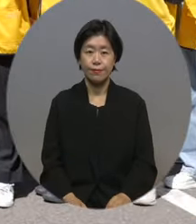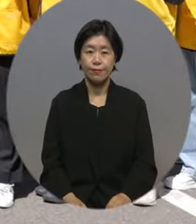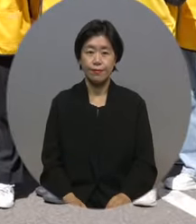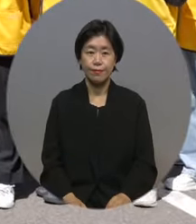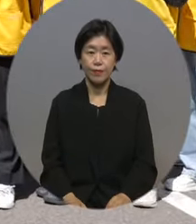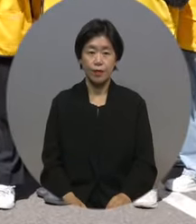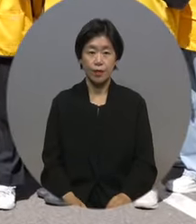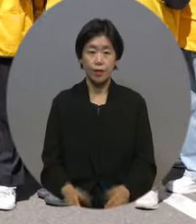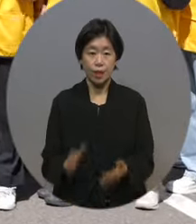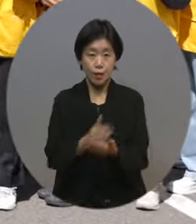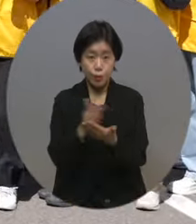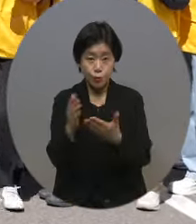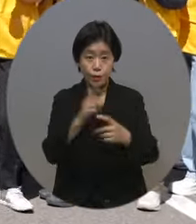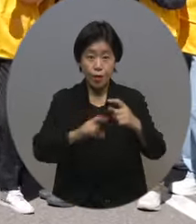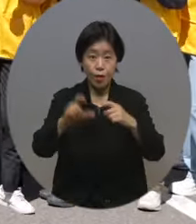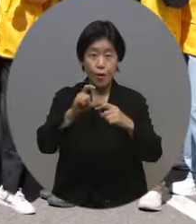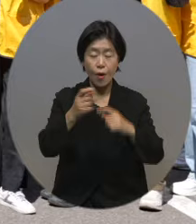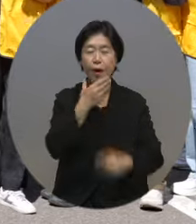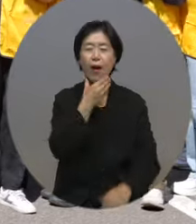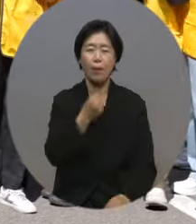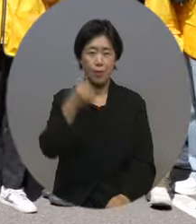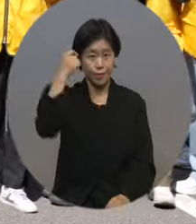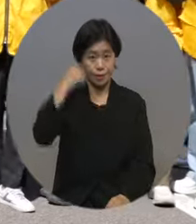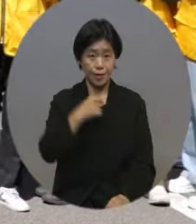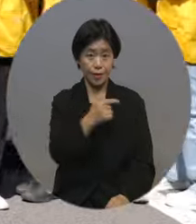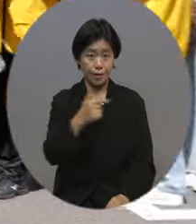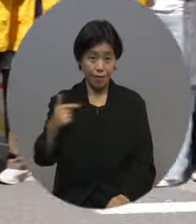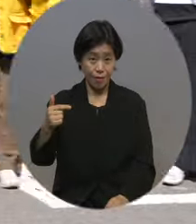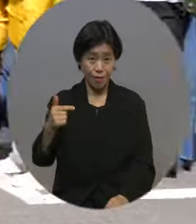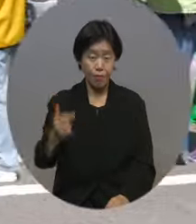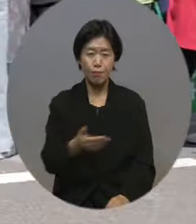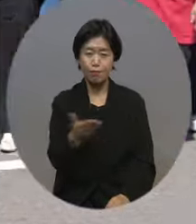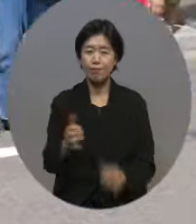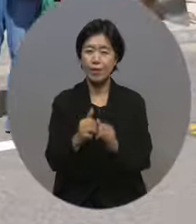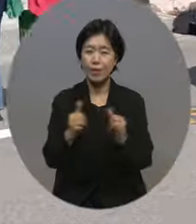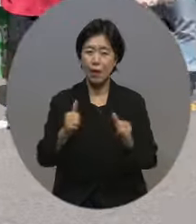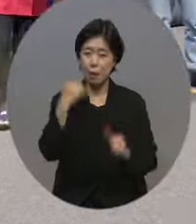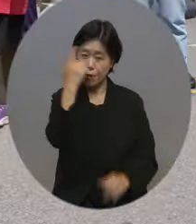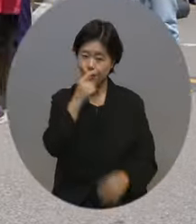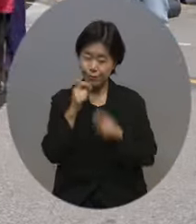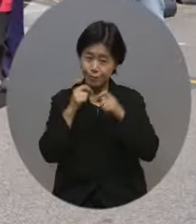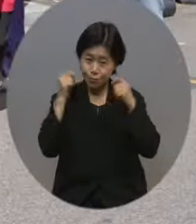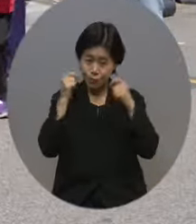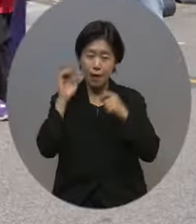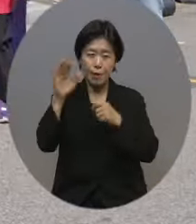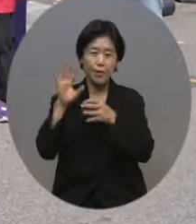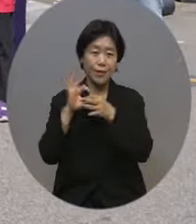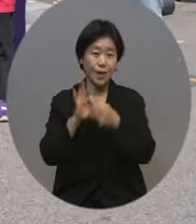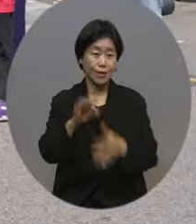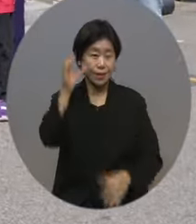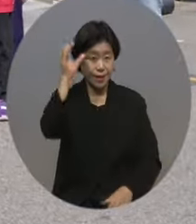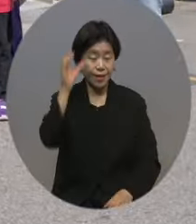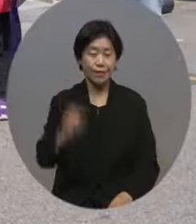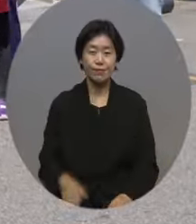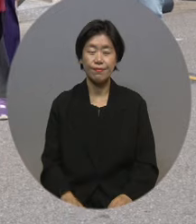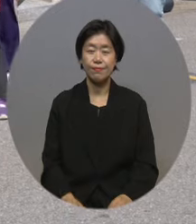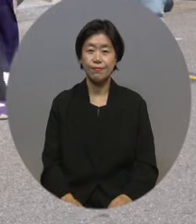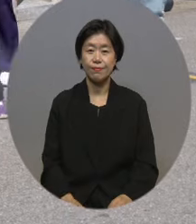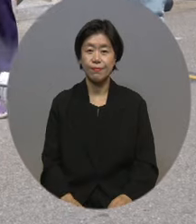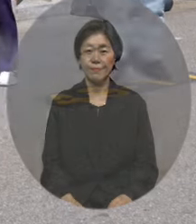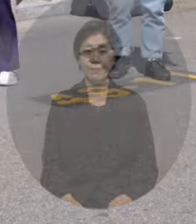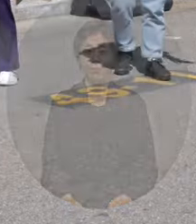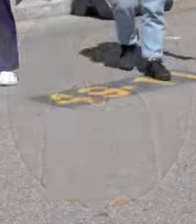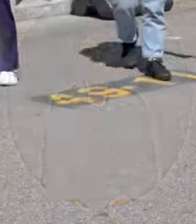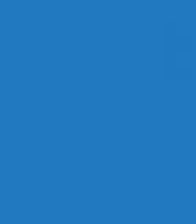나눔을 거듭하면 할수록 행복을 느낀다는 주민들의 미소가 내내 이어지기를 기원합니다. 복지TV 뉴스